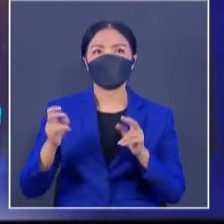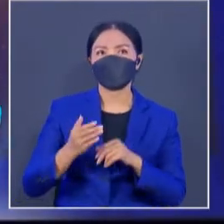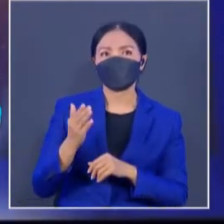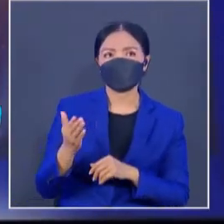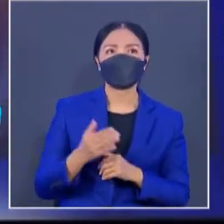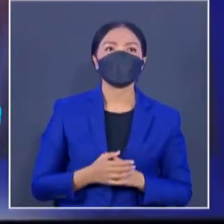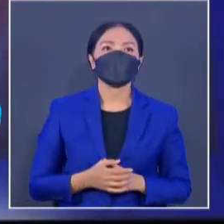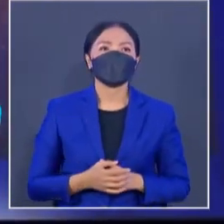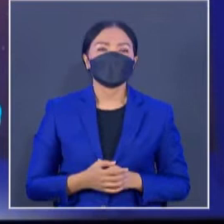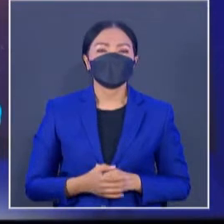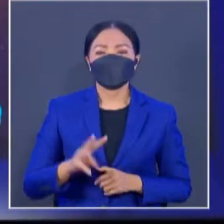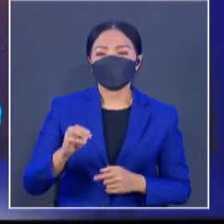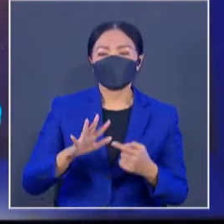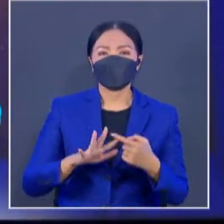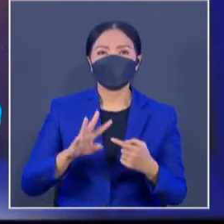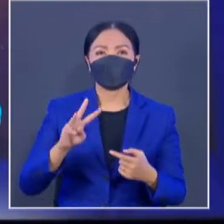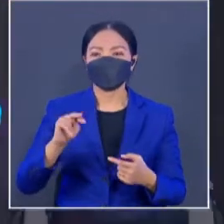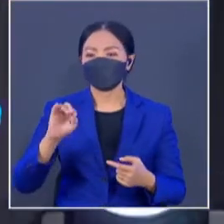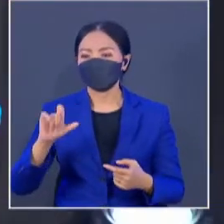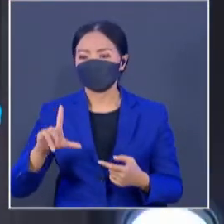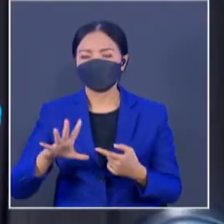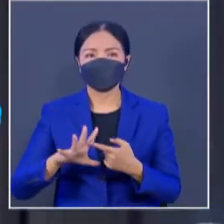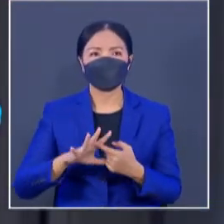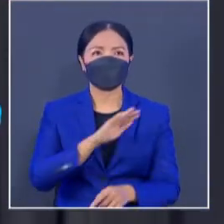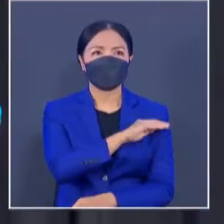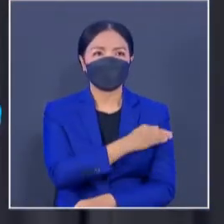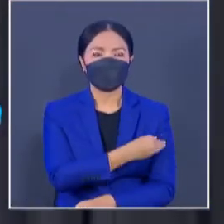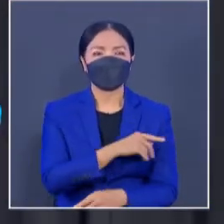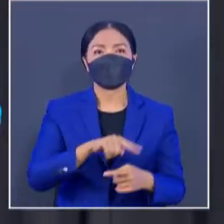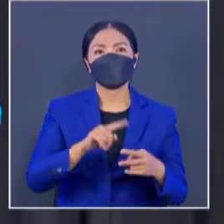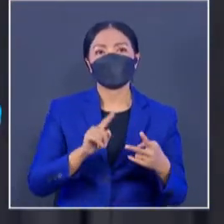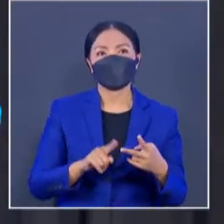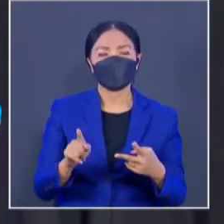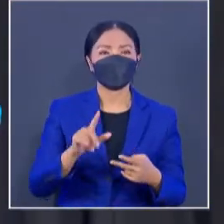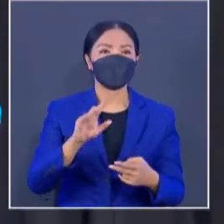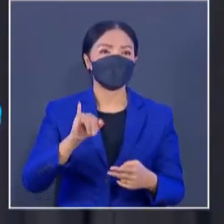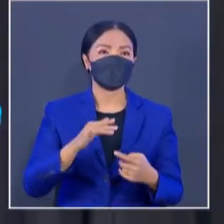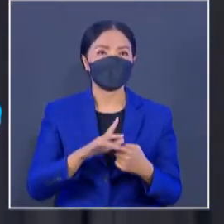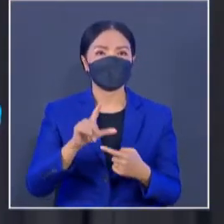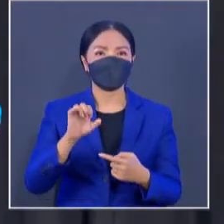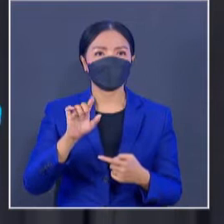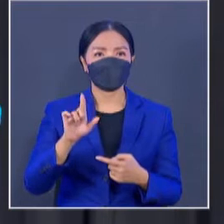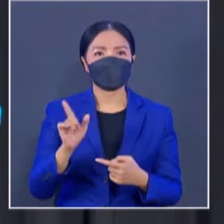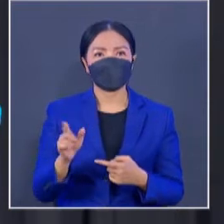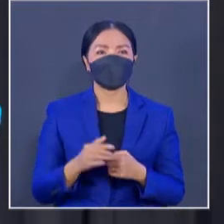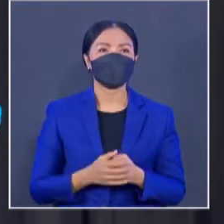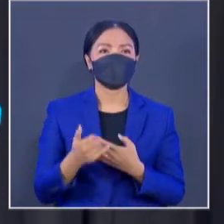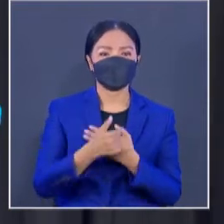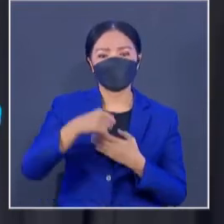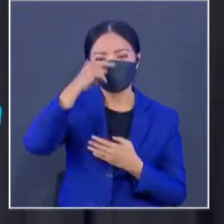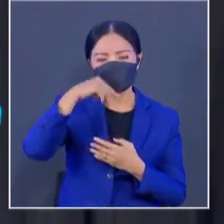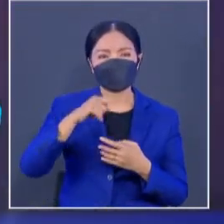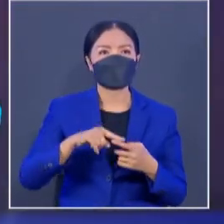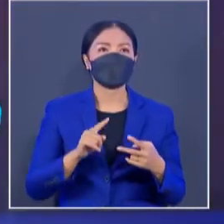How to Die Young in Manila จากประเทศฟิลิปปินส์ค่ะรางวัล Jury Prize นะคะได้แก่เรื่อง Raven Glass Girl จากประเทศไ